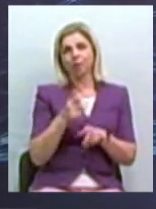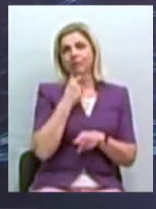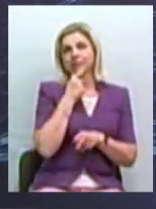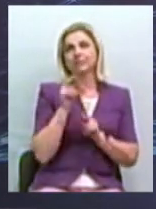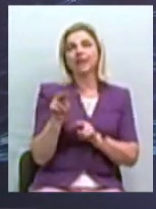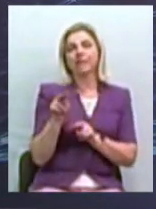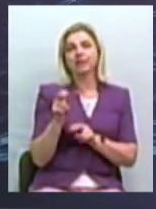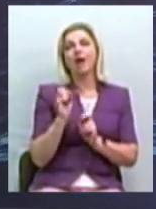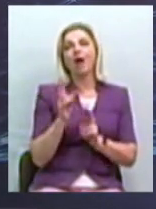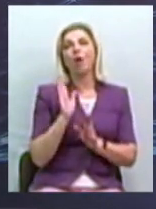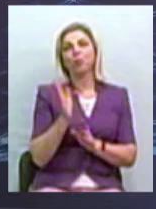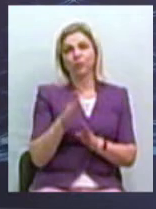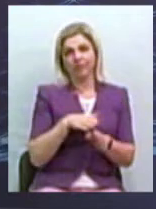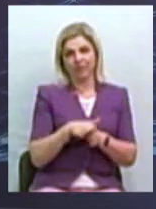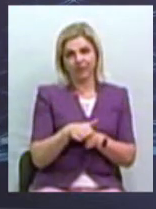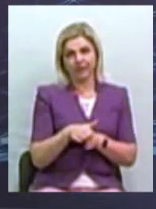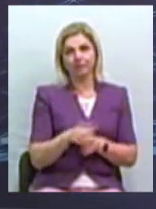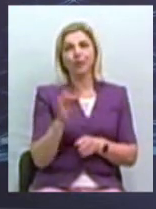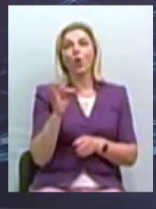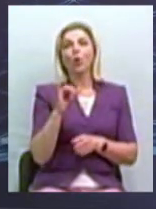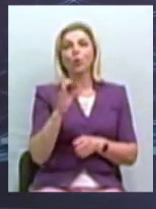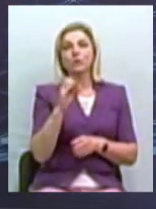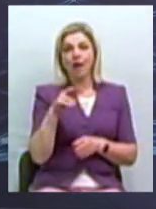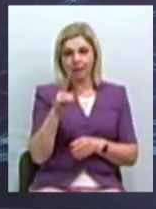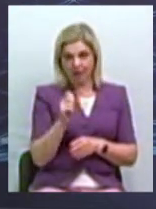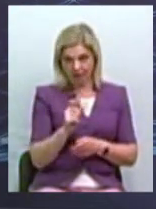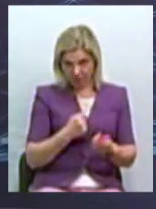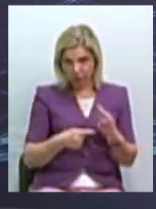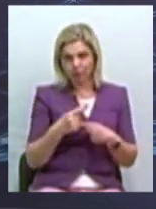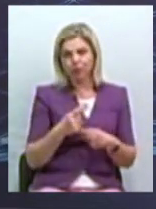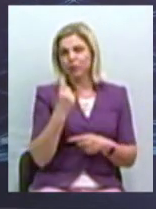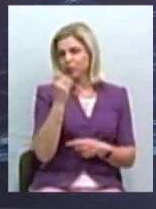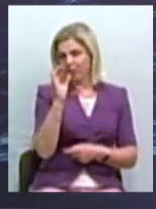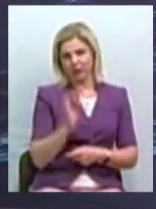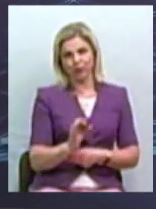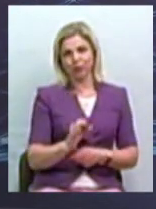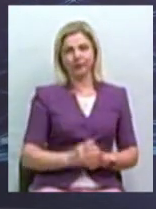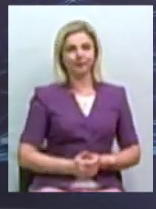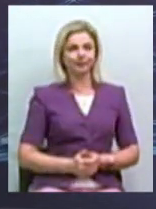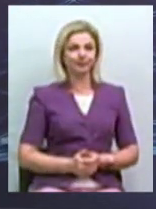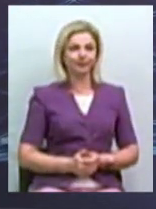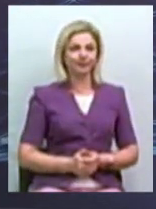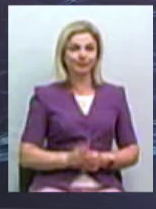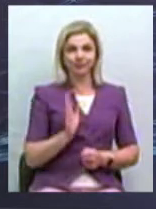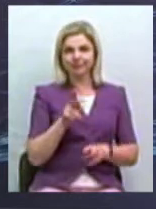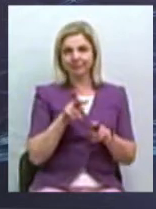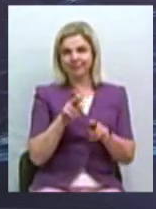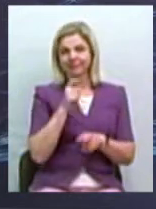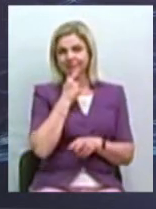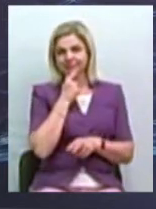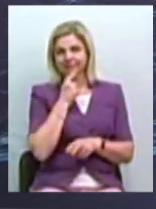буде реалізовуватися. Тобто русалка все ж таки повернеться? 100%. Наразі даний проєкт є в